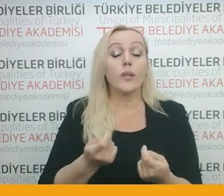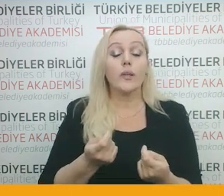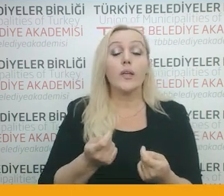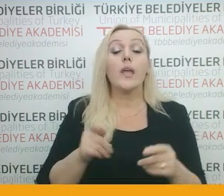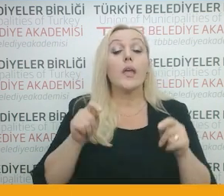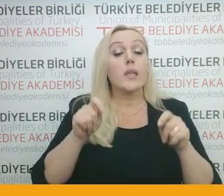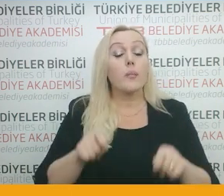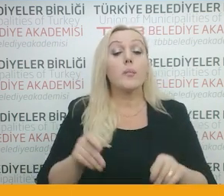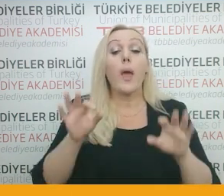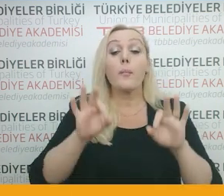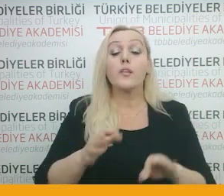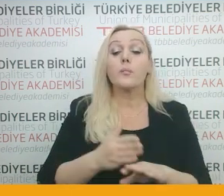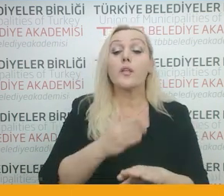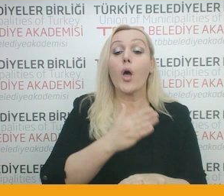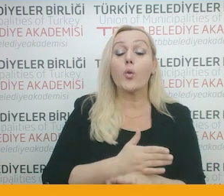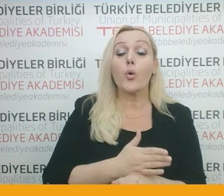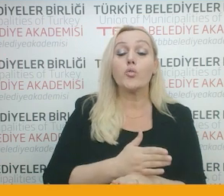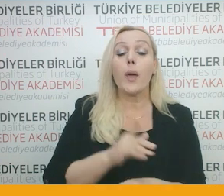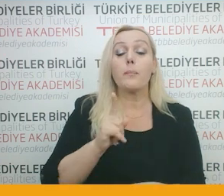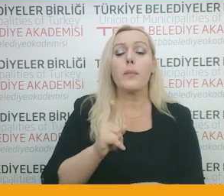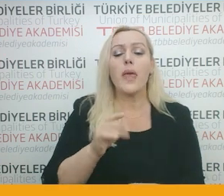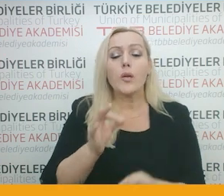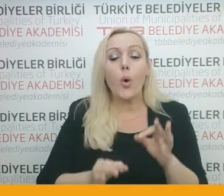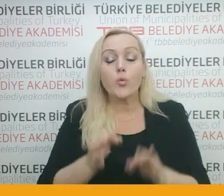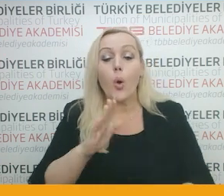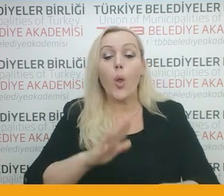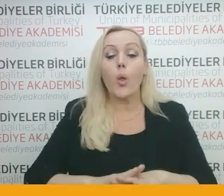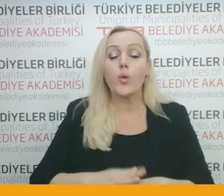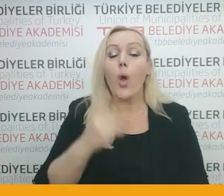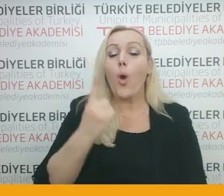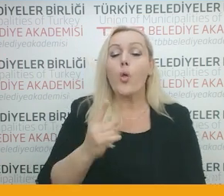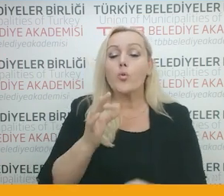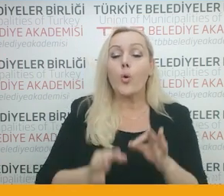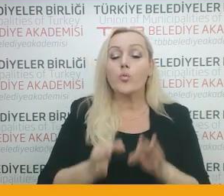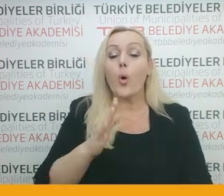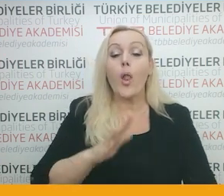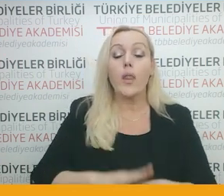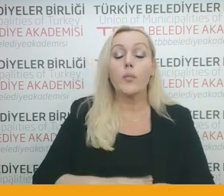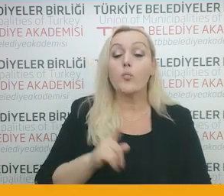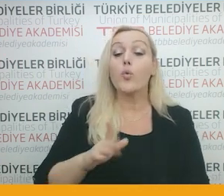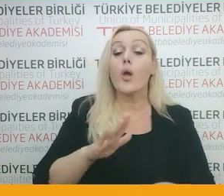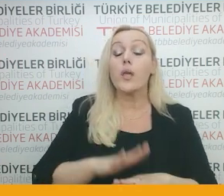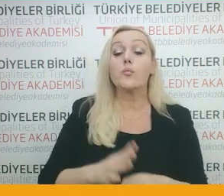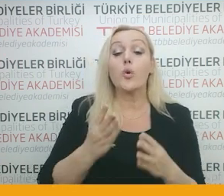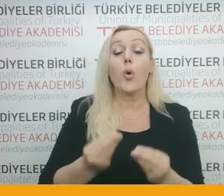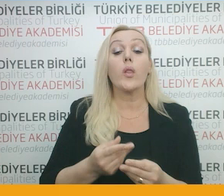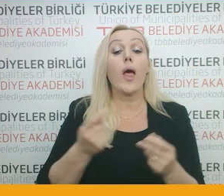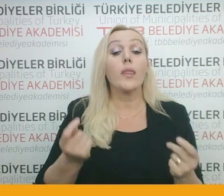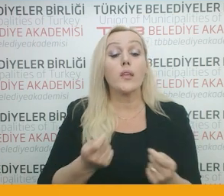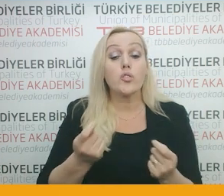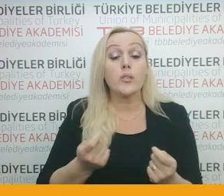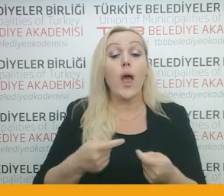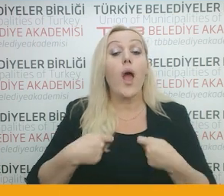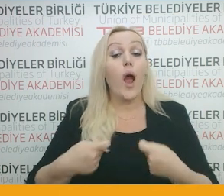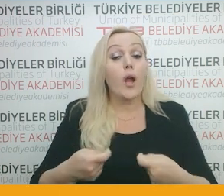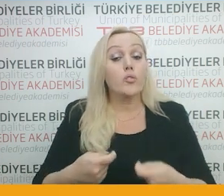henüz yapılmaya başlamadan önce bir ön mali kontrol yapılıyor. Neyi kontrol ediyor ön mali kontrol diye? Bu yapılacak iş ve işlem, bu harcanacak